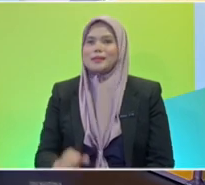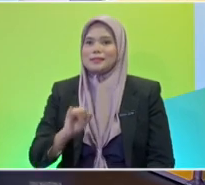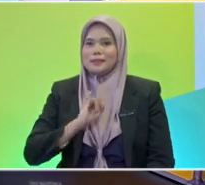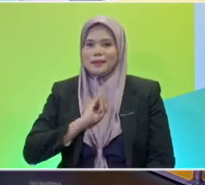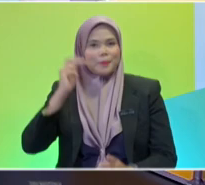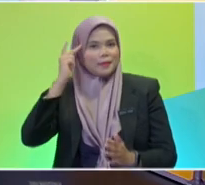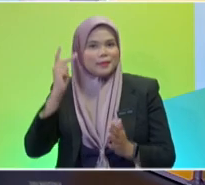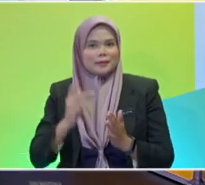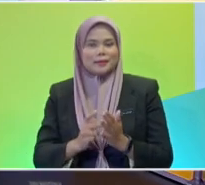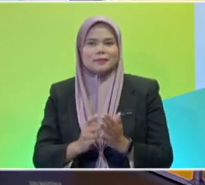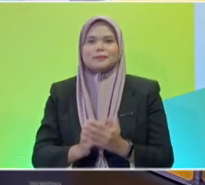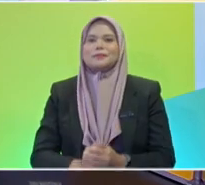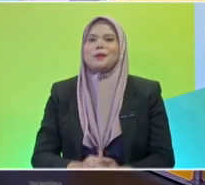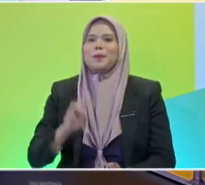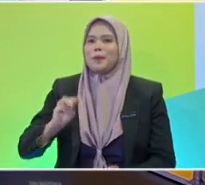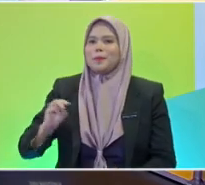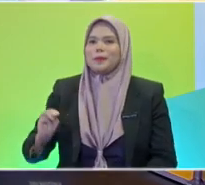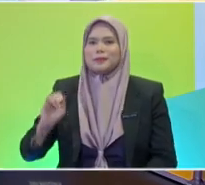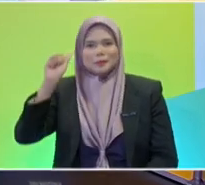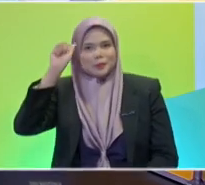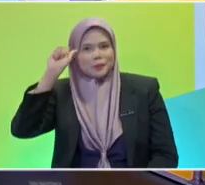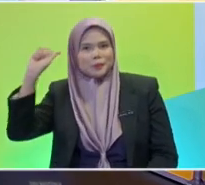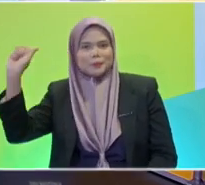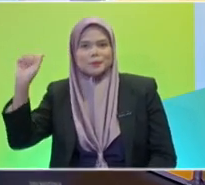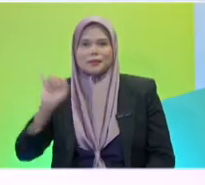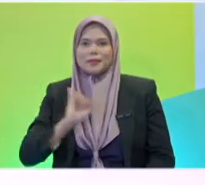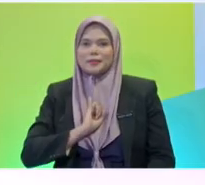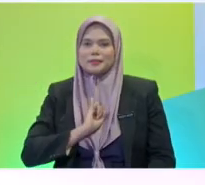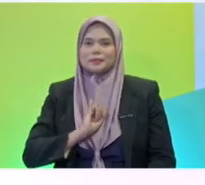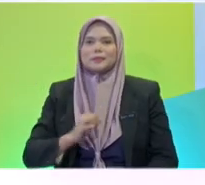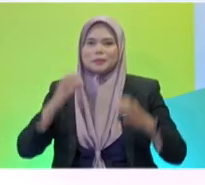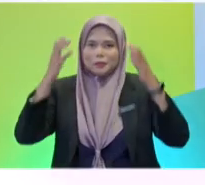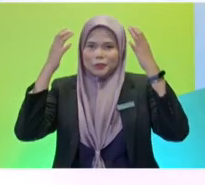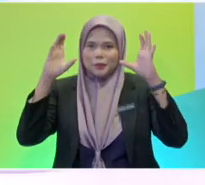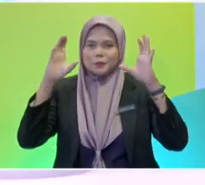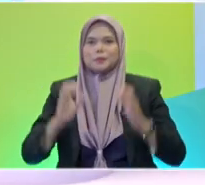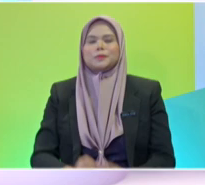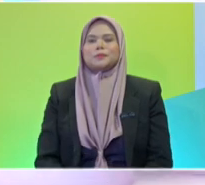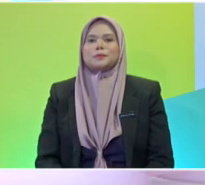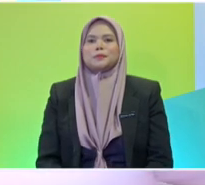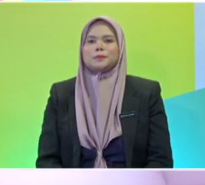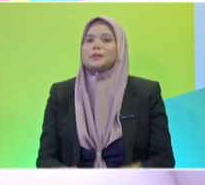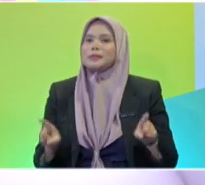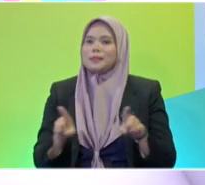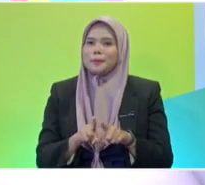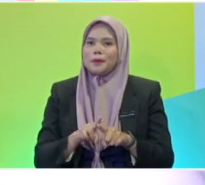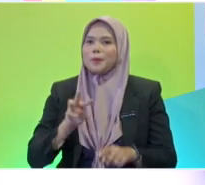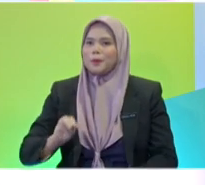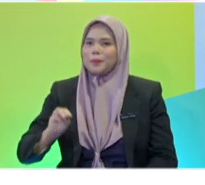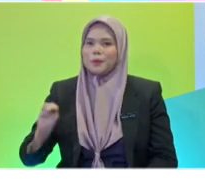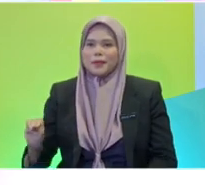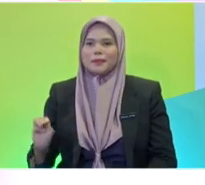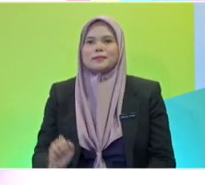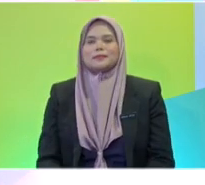assalamualaikum dan selamat sejahtera Hari ini saya dan juga bersama-sama dengan anak murid Saya